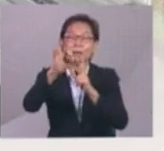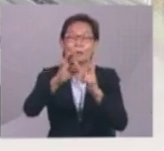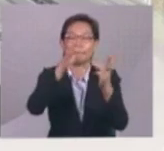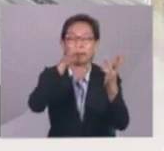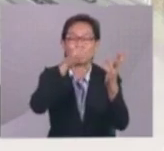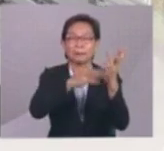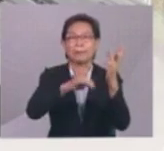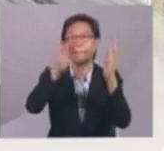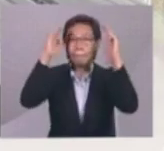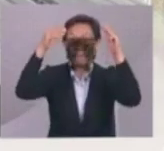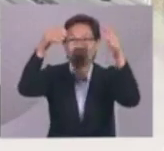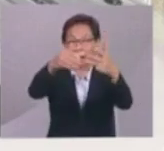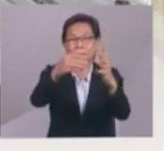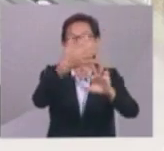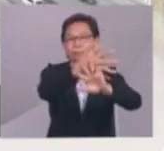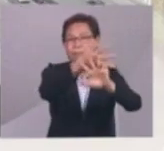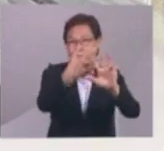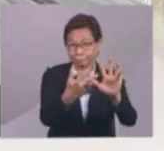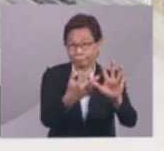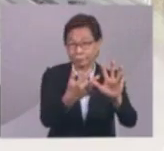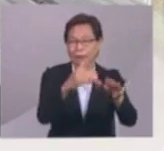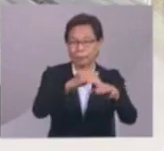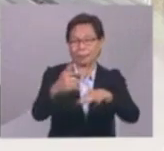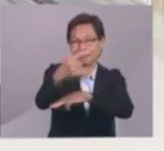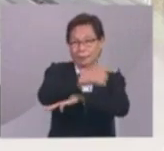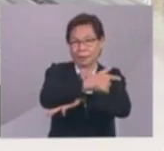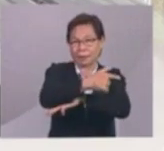Melaka dan Pahang, pergerakan mereka adalah pada hari